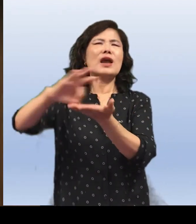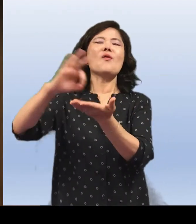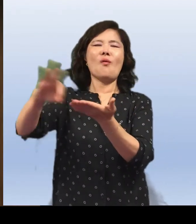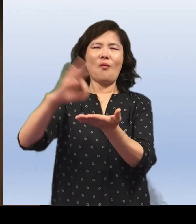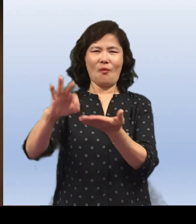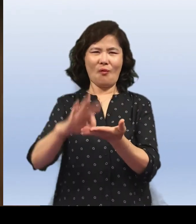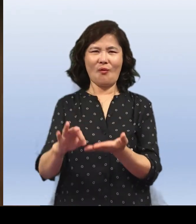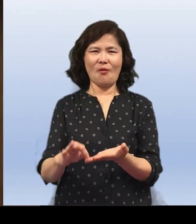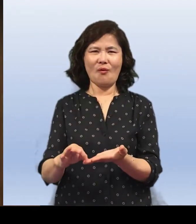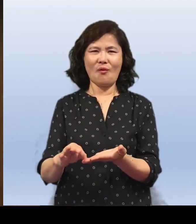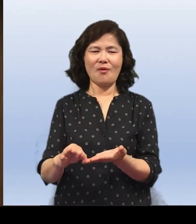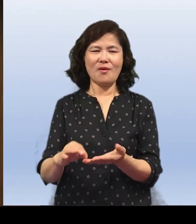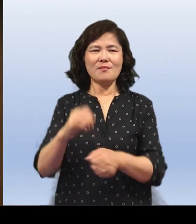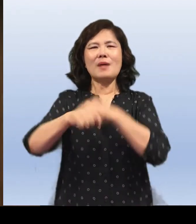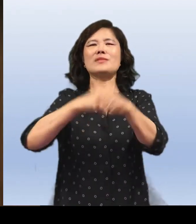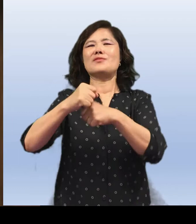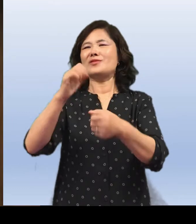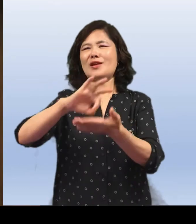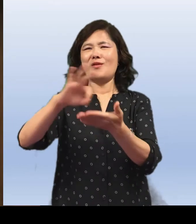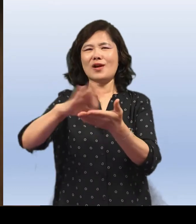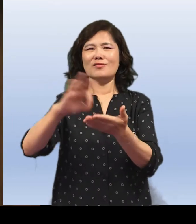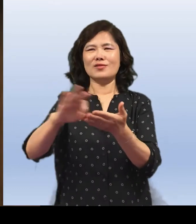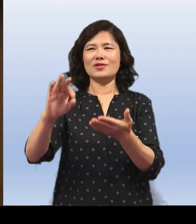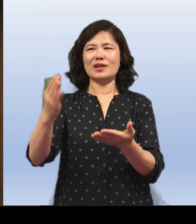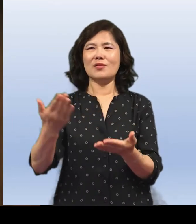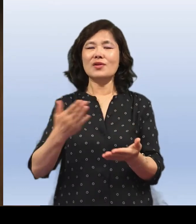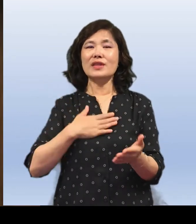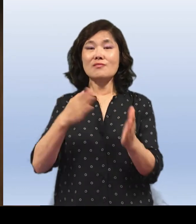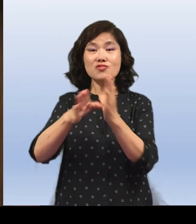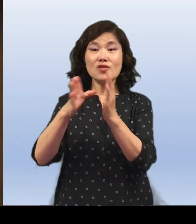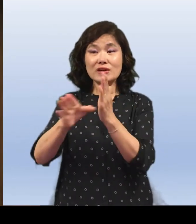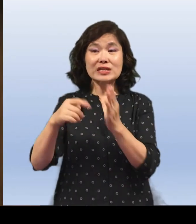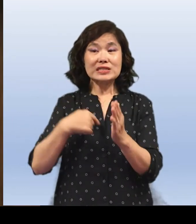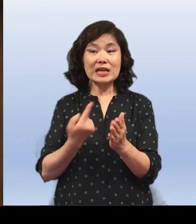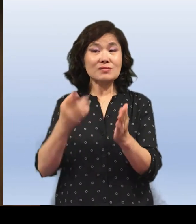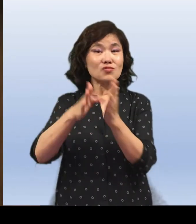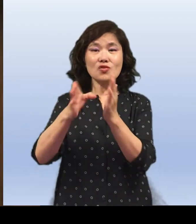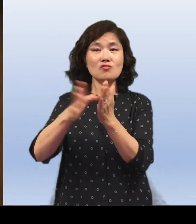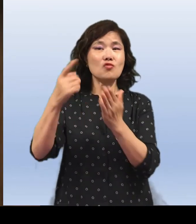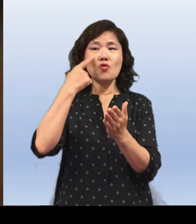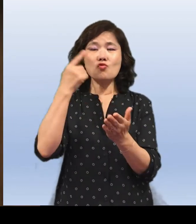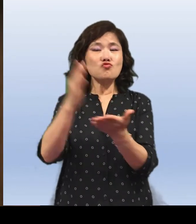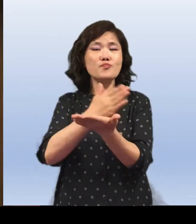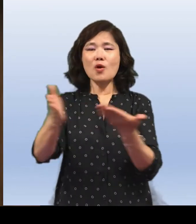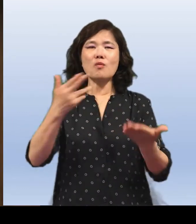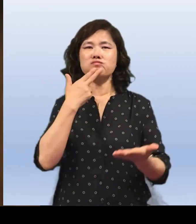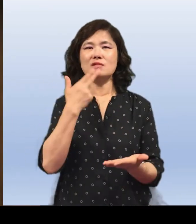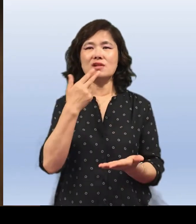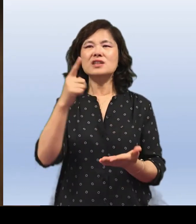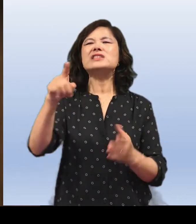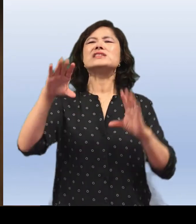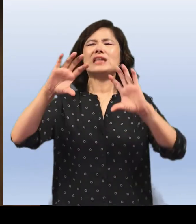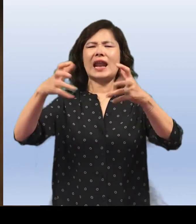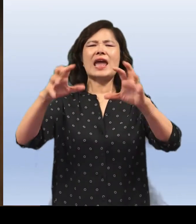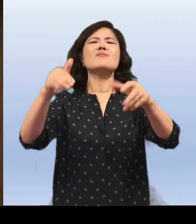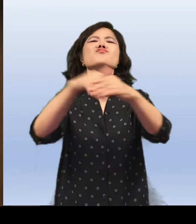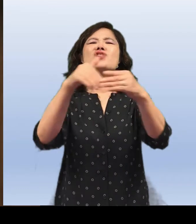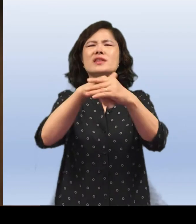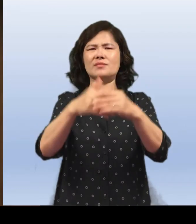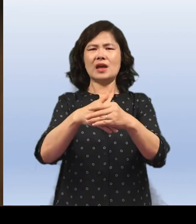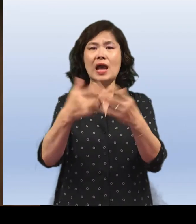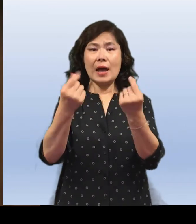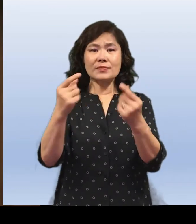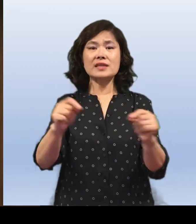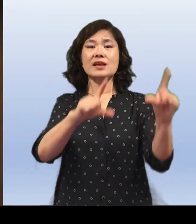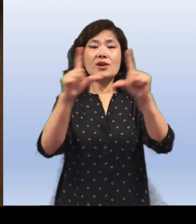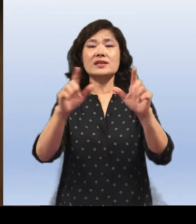나가서 샤워하고 들어오고 마치 제 물건을 자기 물건인 양 쓰는 겁니다. 근데 그게 그 나라의 문화였어요. 그냥 함께